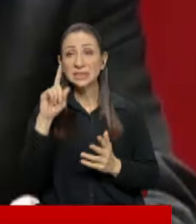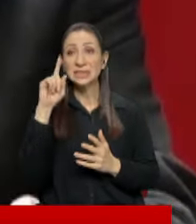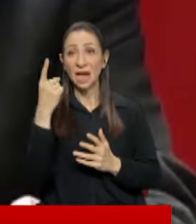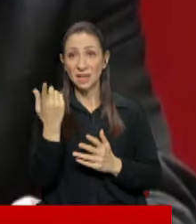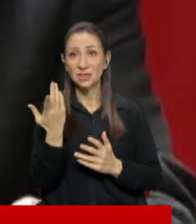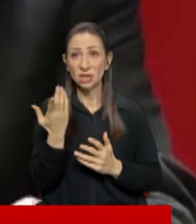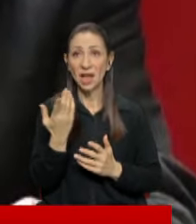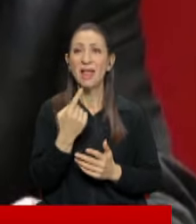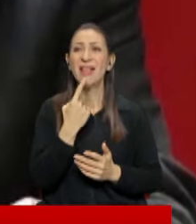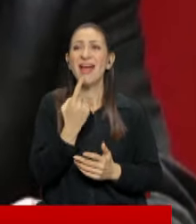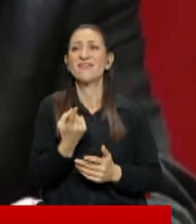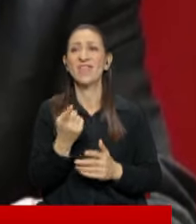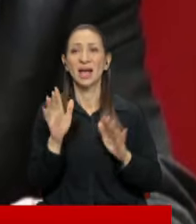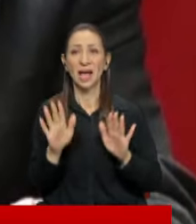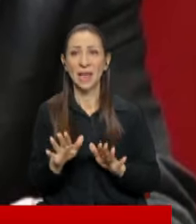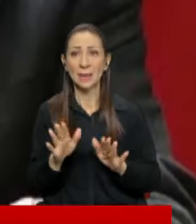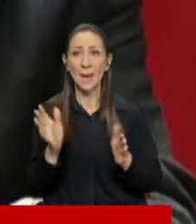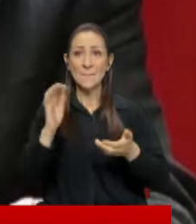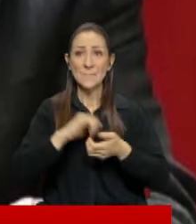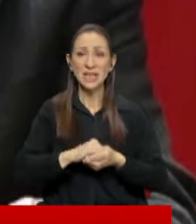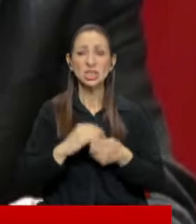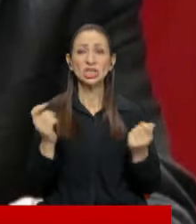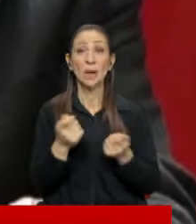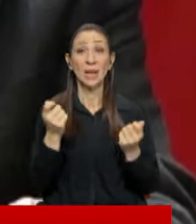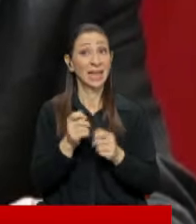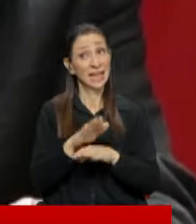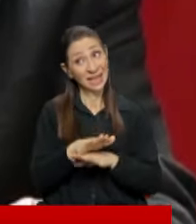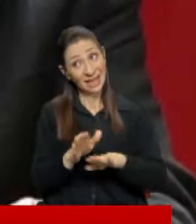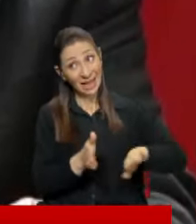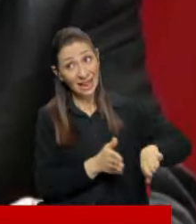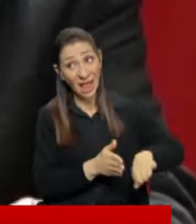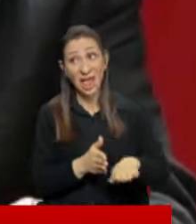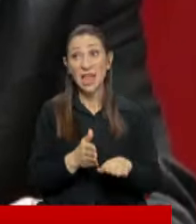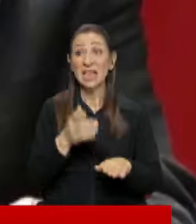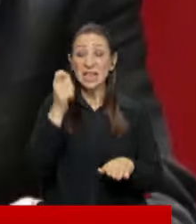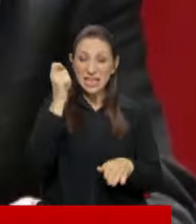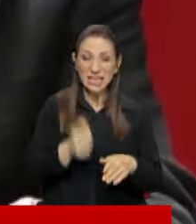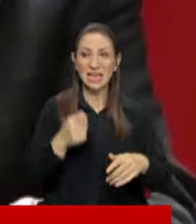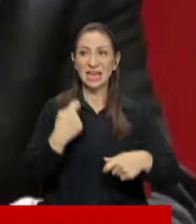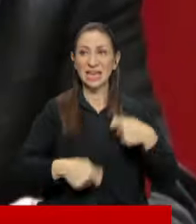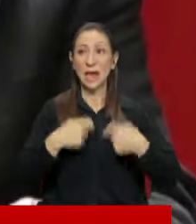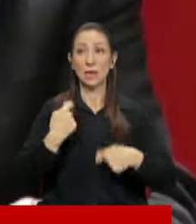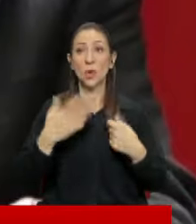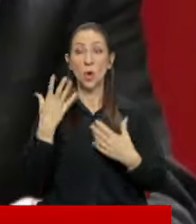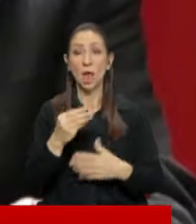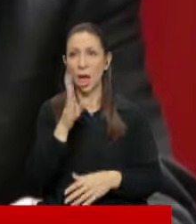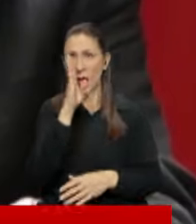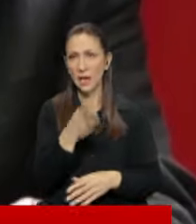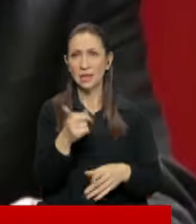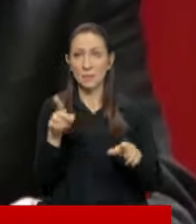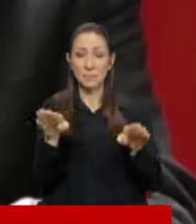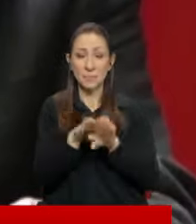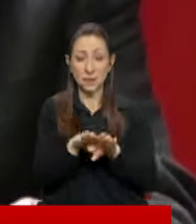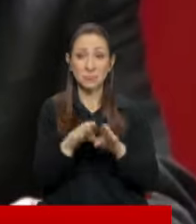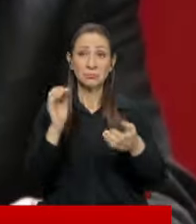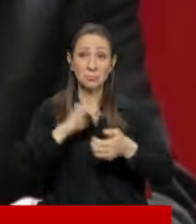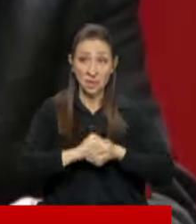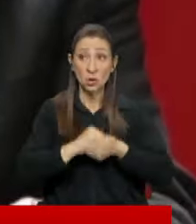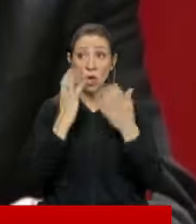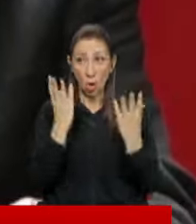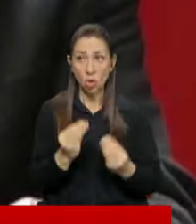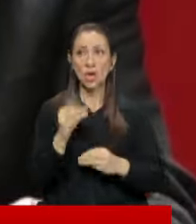sadece lafta kalan barış çabaları yerine teminatlara sahip adil bir barışa ihtiyaç